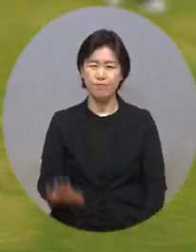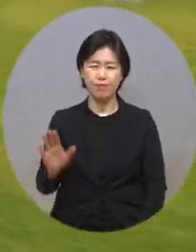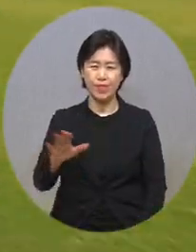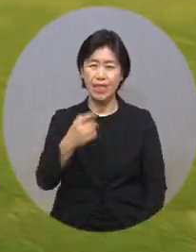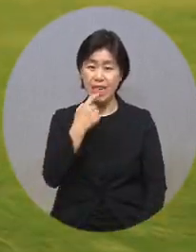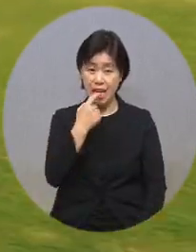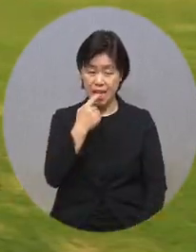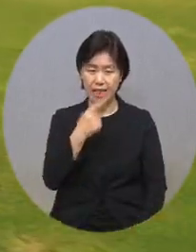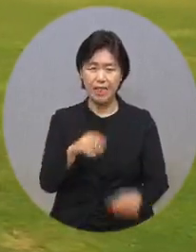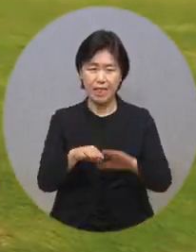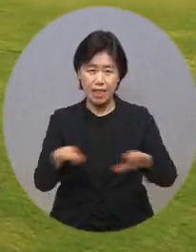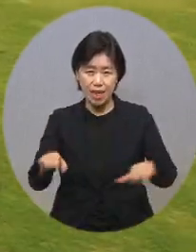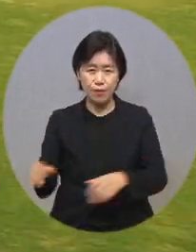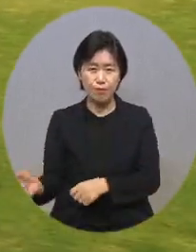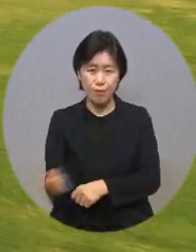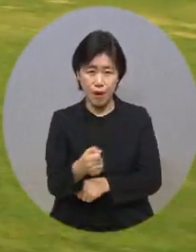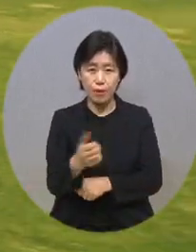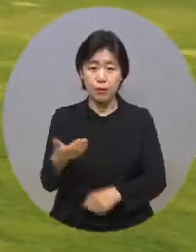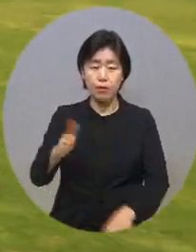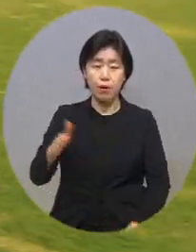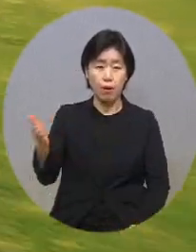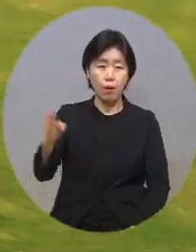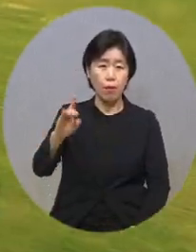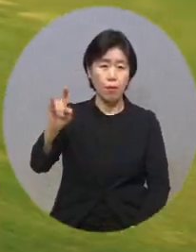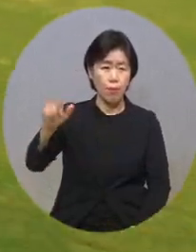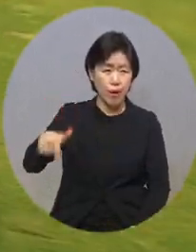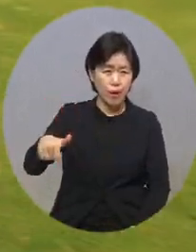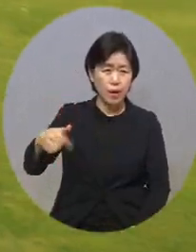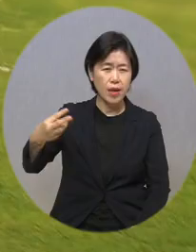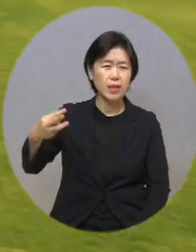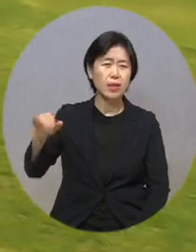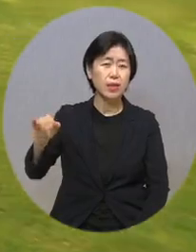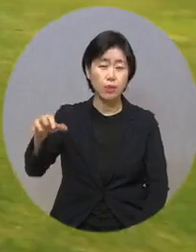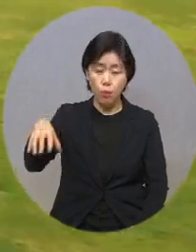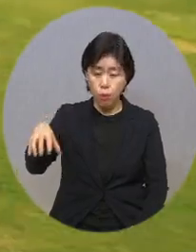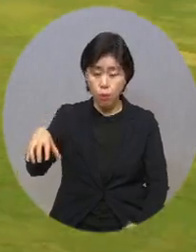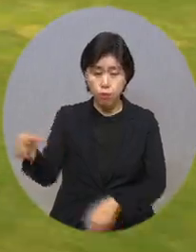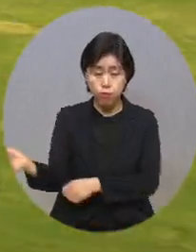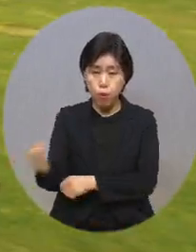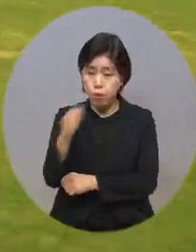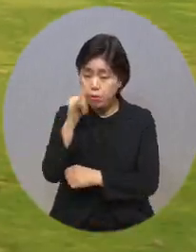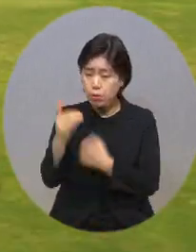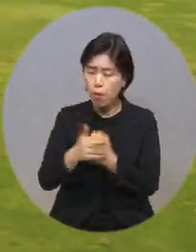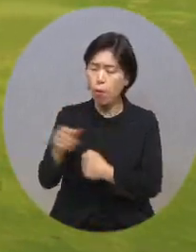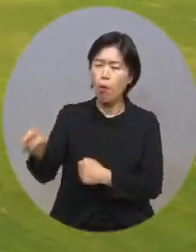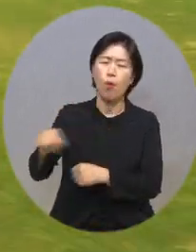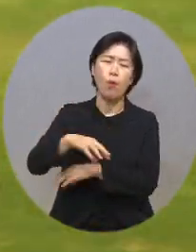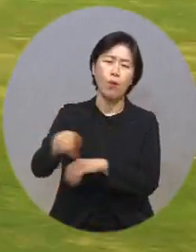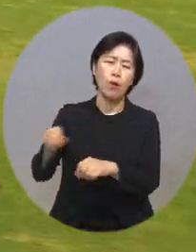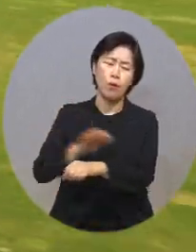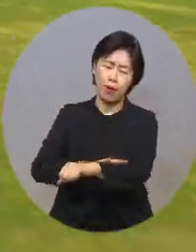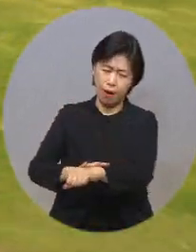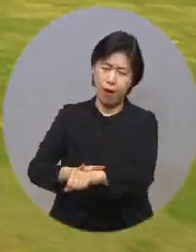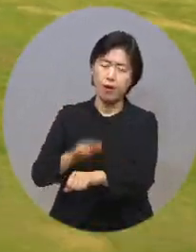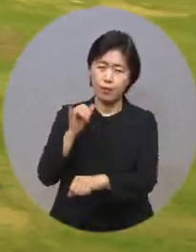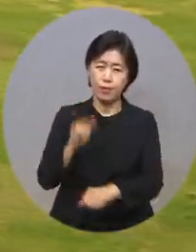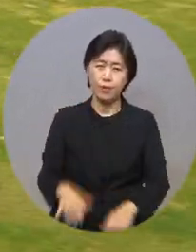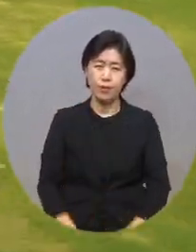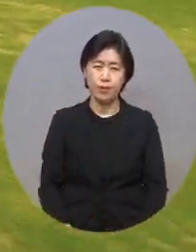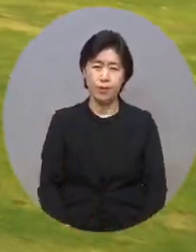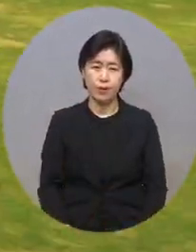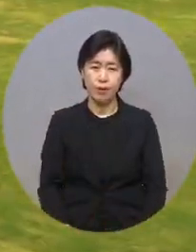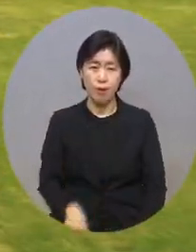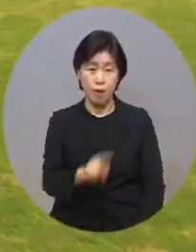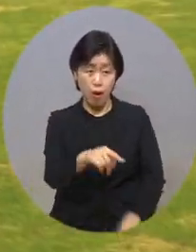그렇지 백트에서 치고 계신 거잖아요. 엄청난 거지. 아니, 부러워요. 오빠들 플레이하는 거를 계속